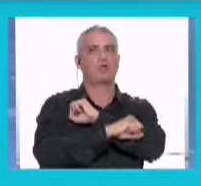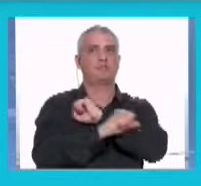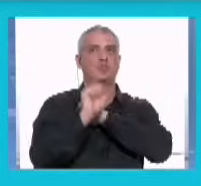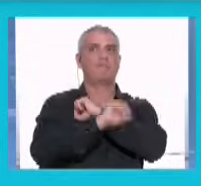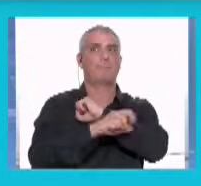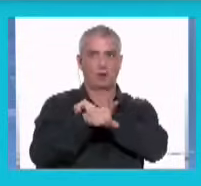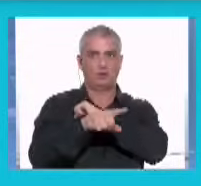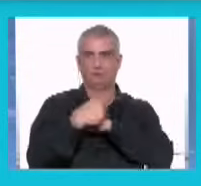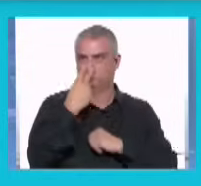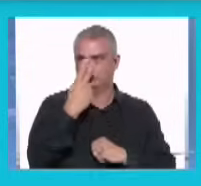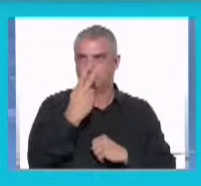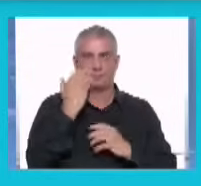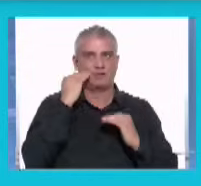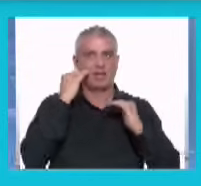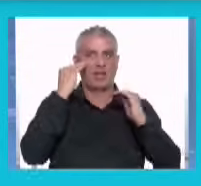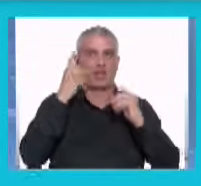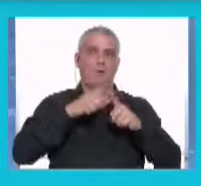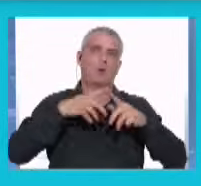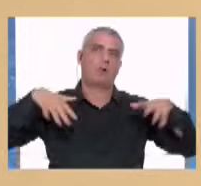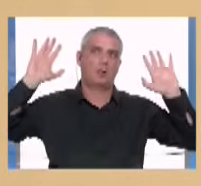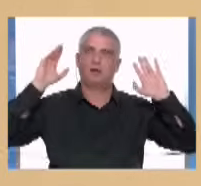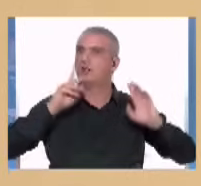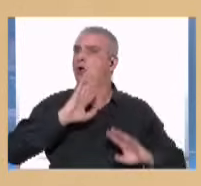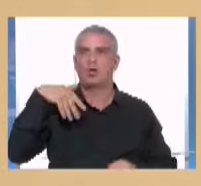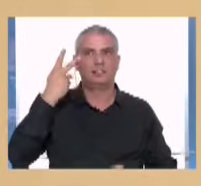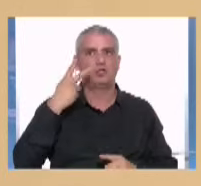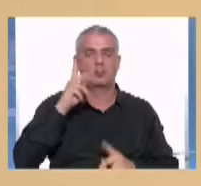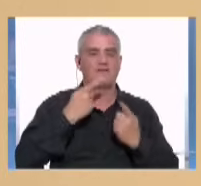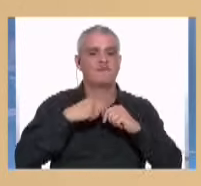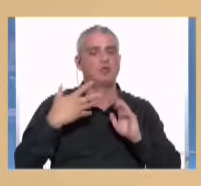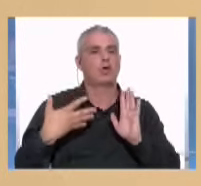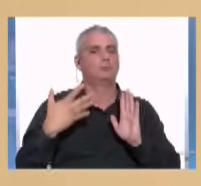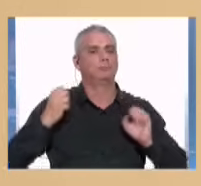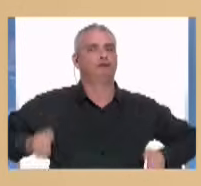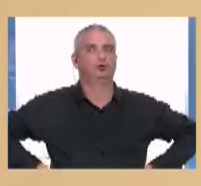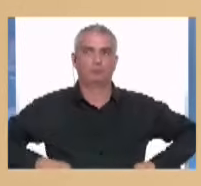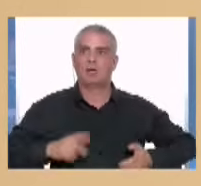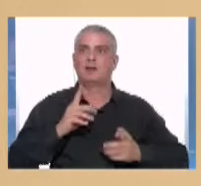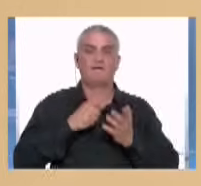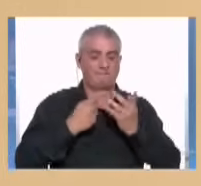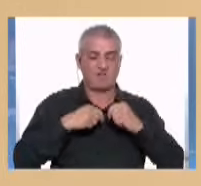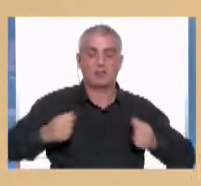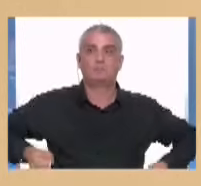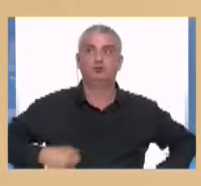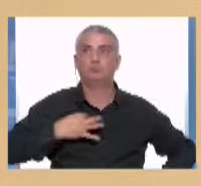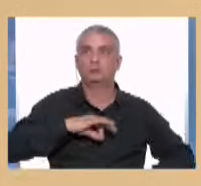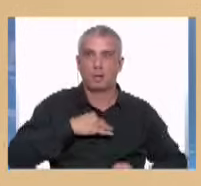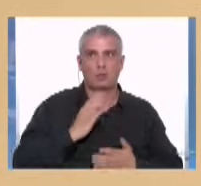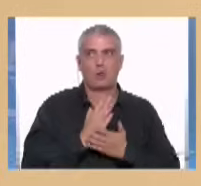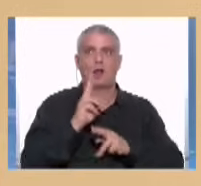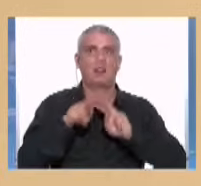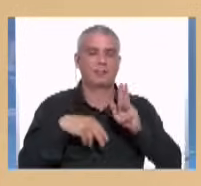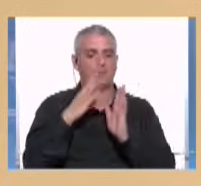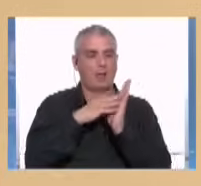והמכללות מלמדת על הרמת ידיים מול ההסתה. לא תהיינה יותר ועדות משמעת בנושא הזה, כי ועדת המשמעת שלנו ערוכה